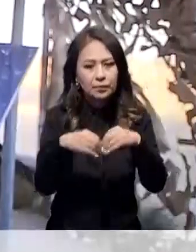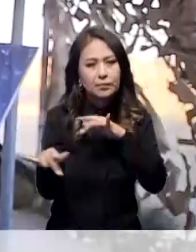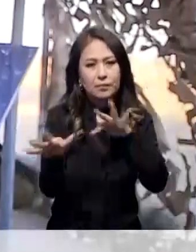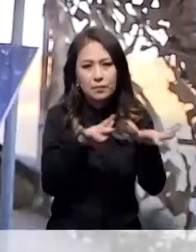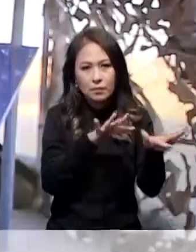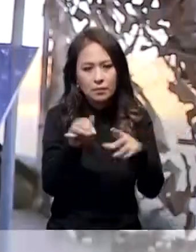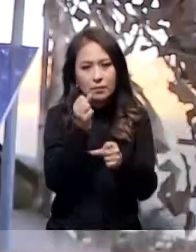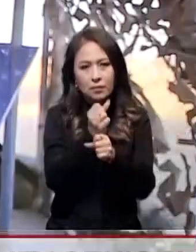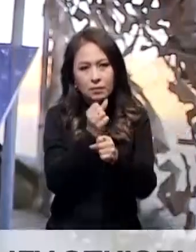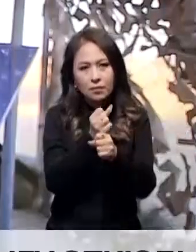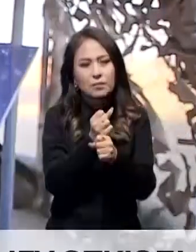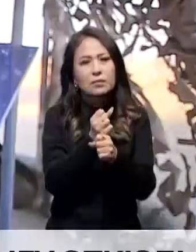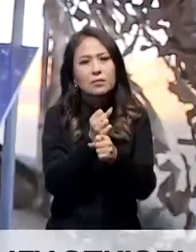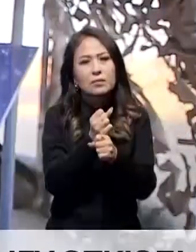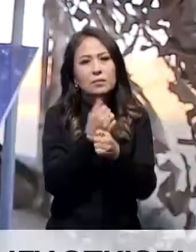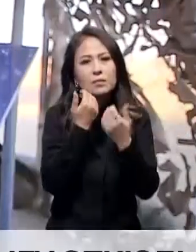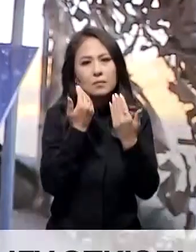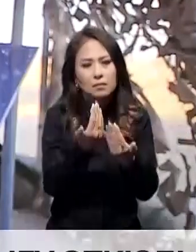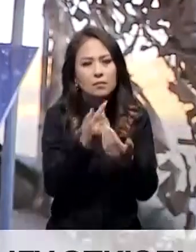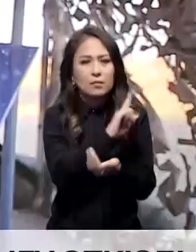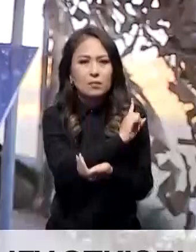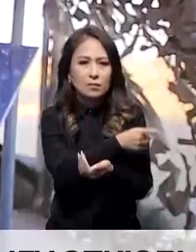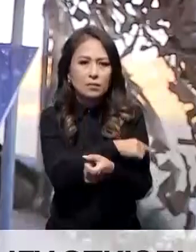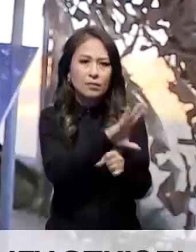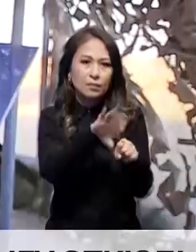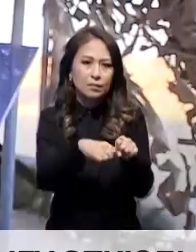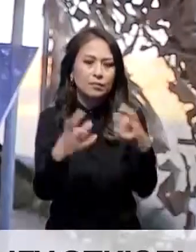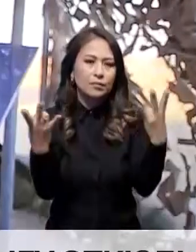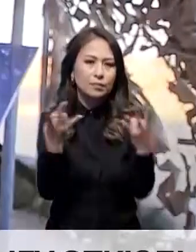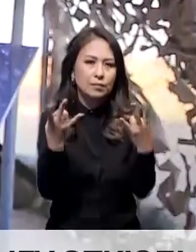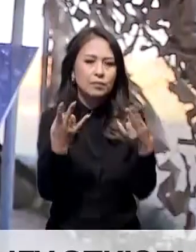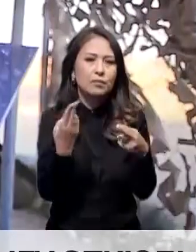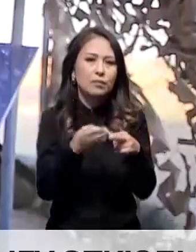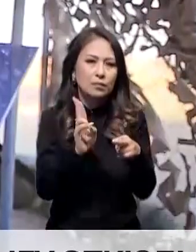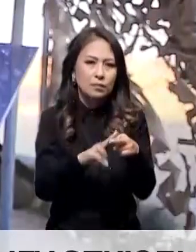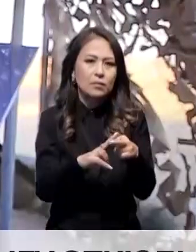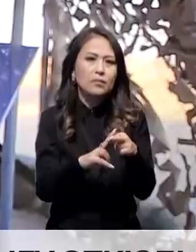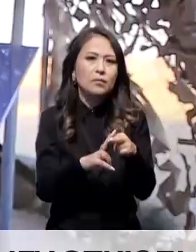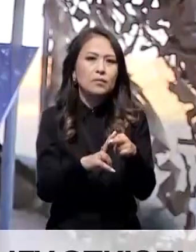іс-қимыл ете отырып, олардың күшін жою. Және де